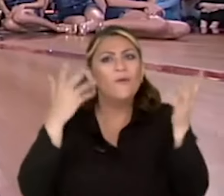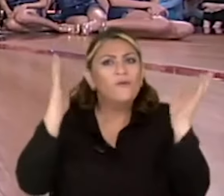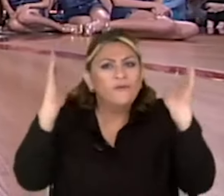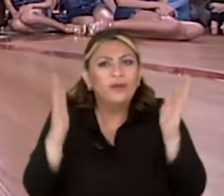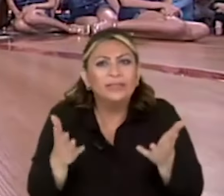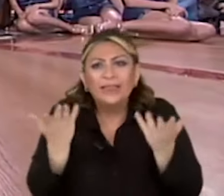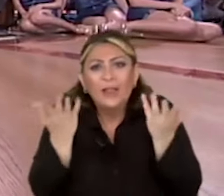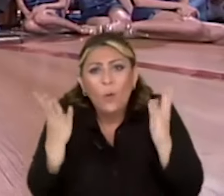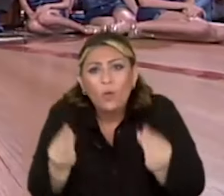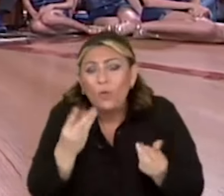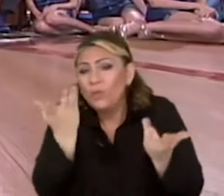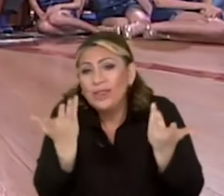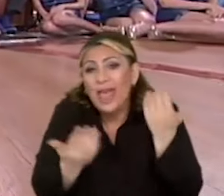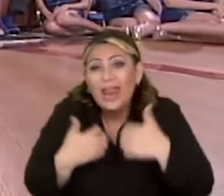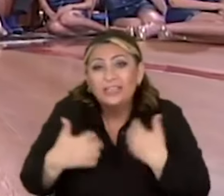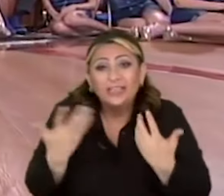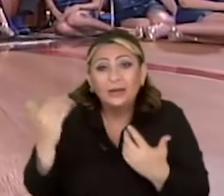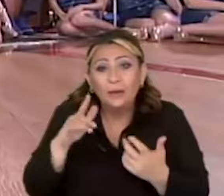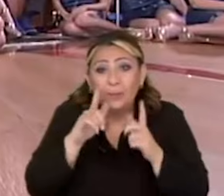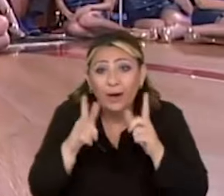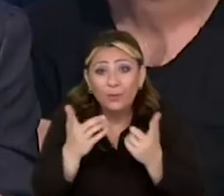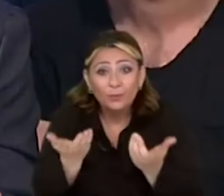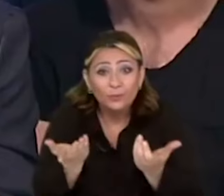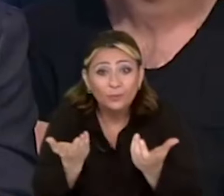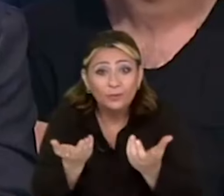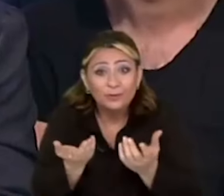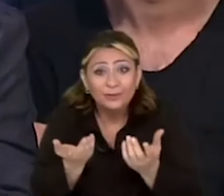var. Ne oluyor? Nereden geliyor bu? Nereden bir Niye şey... Niye bağırıyorsun ya?